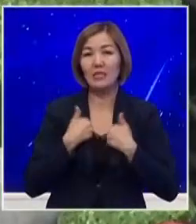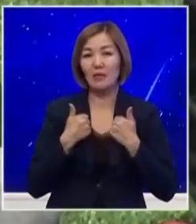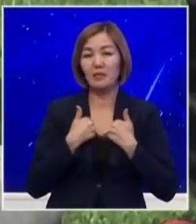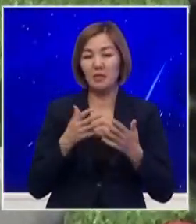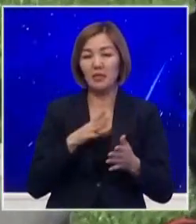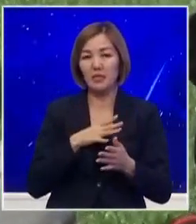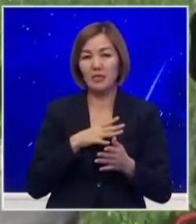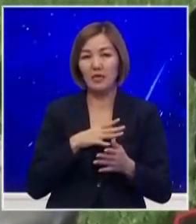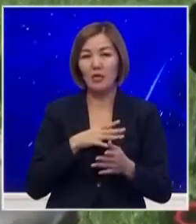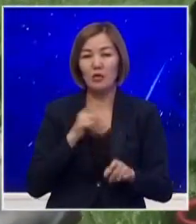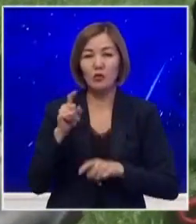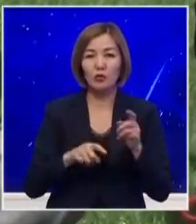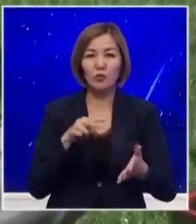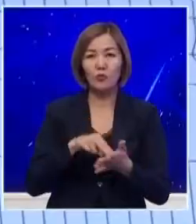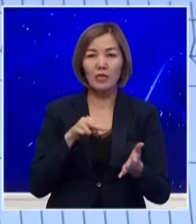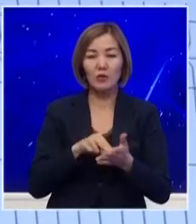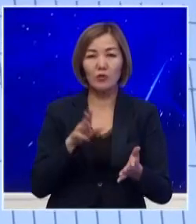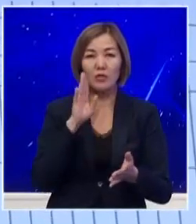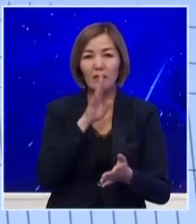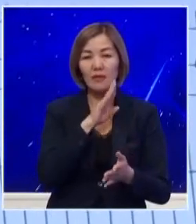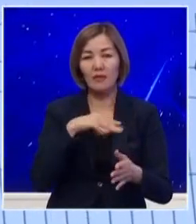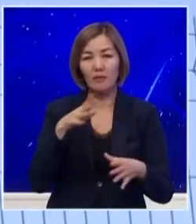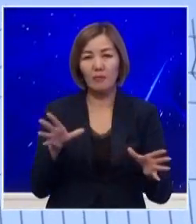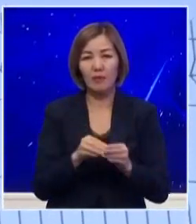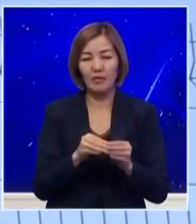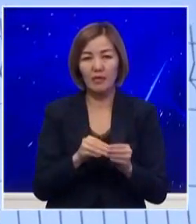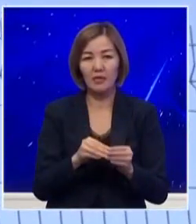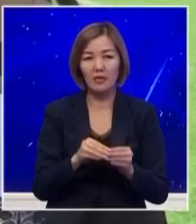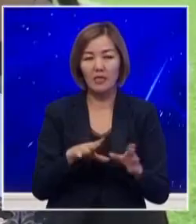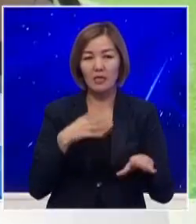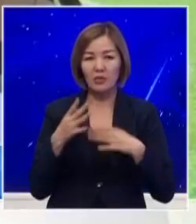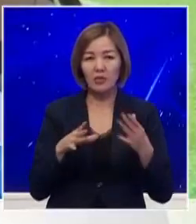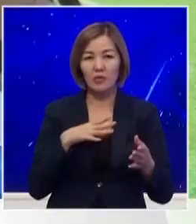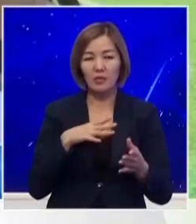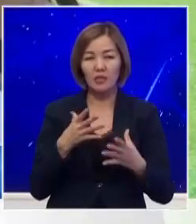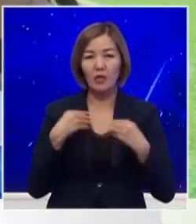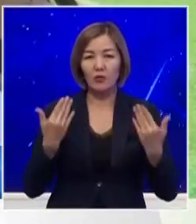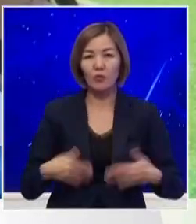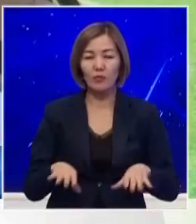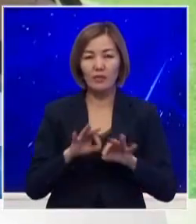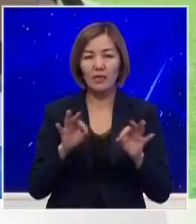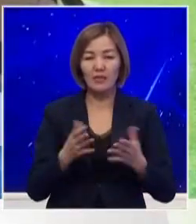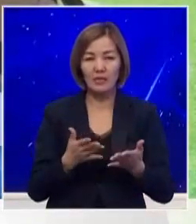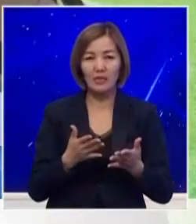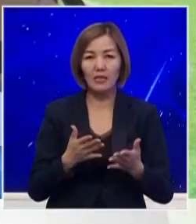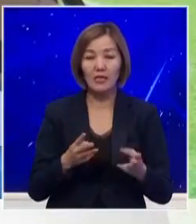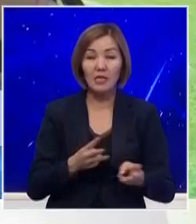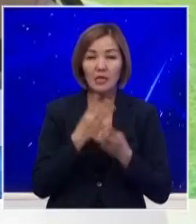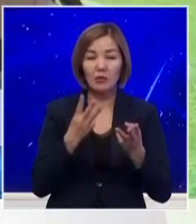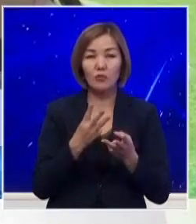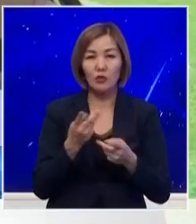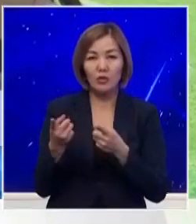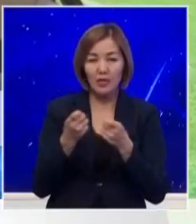тырысып бақты. Жүгіру секіруден ата-аналардан кем түспеді. Салауатты өмір салтына деген бұл жақсы қадам деп ойлаймын.